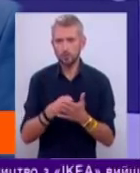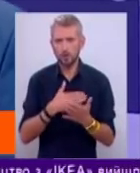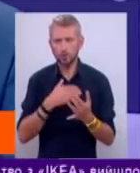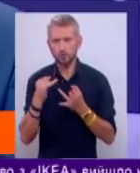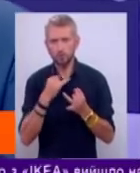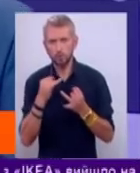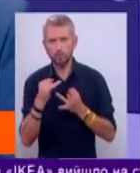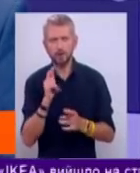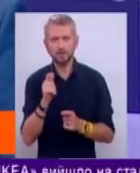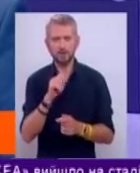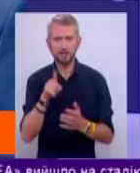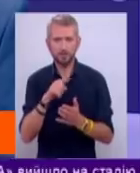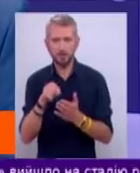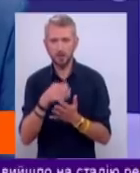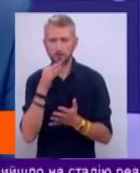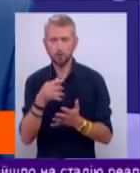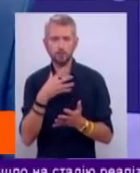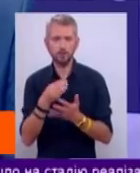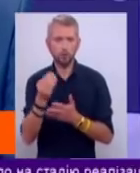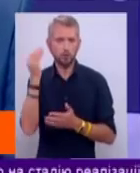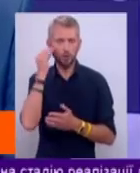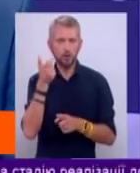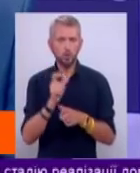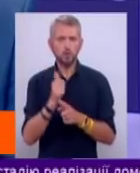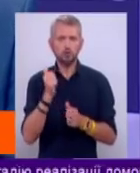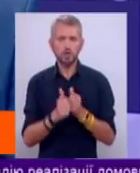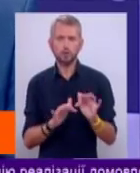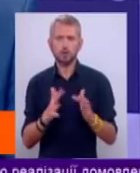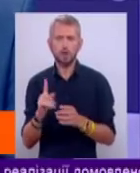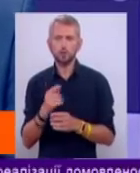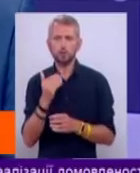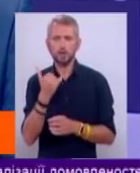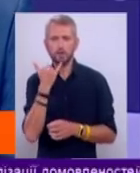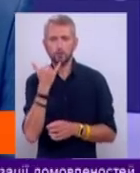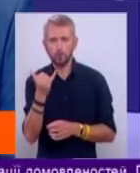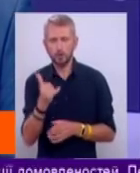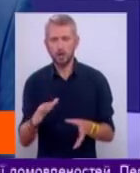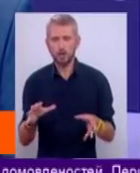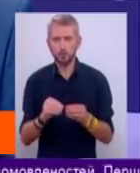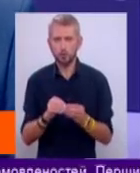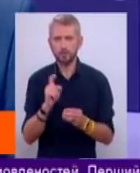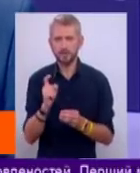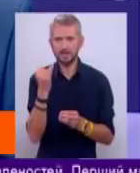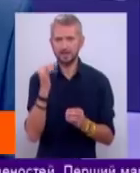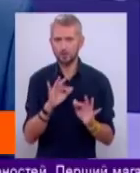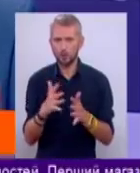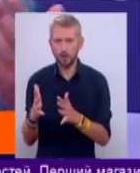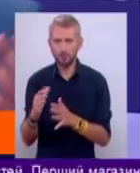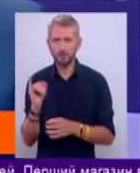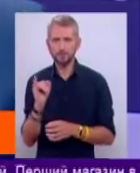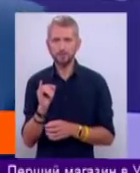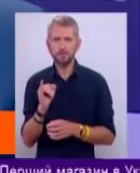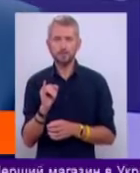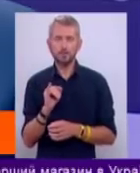спілкування, ставте запитання, висловлюйте свої думки. Досить часто трапляється, що і ви телефонуєте разом з історіями і